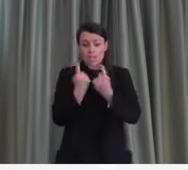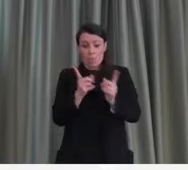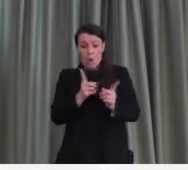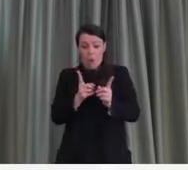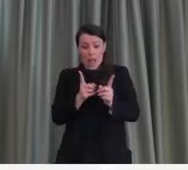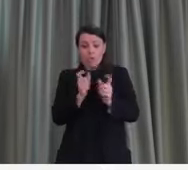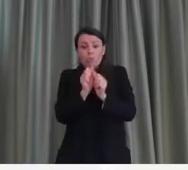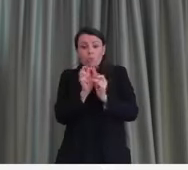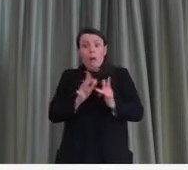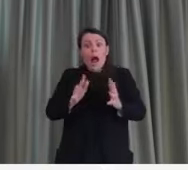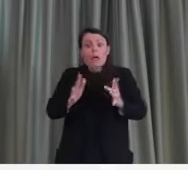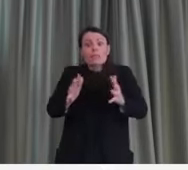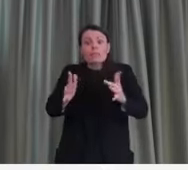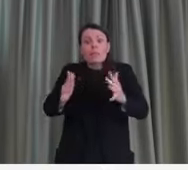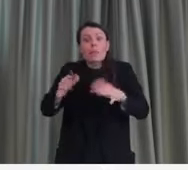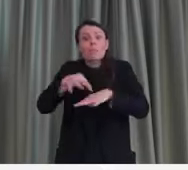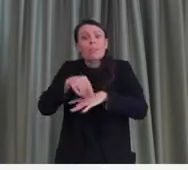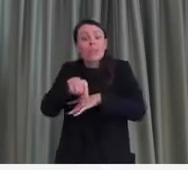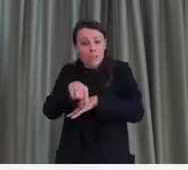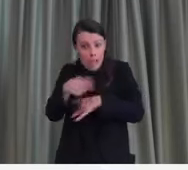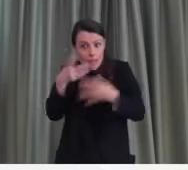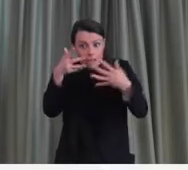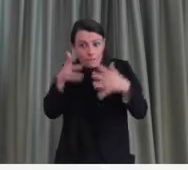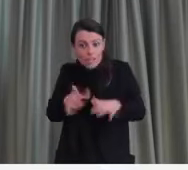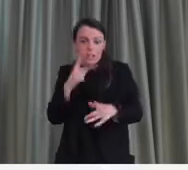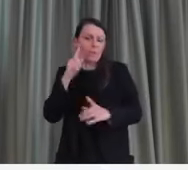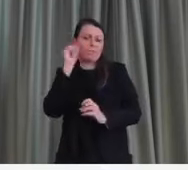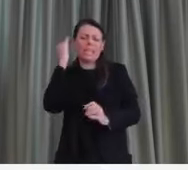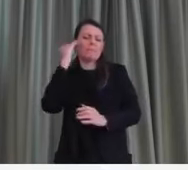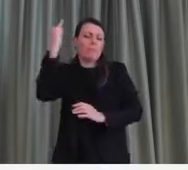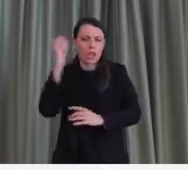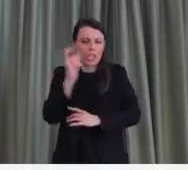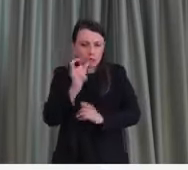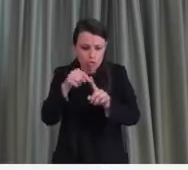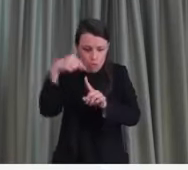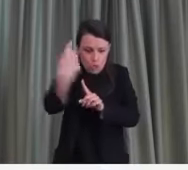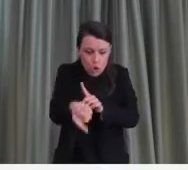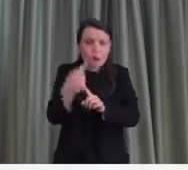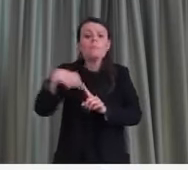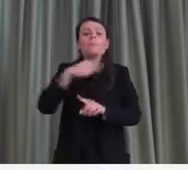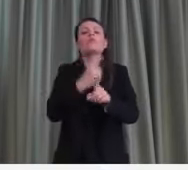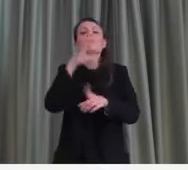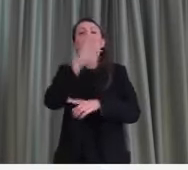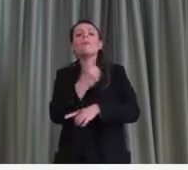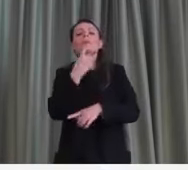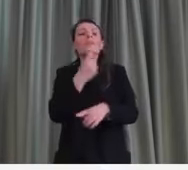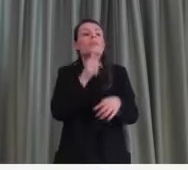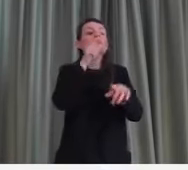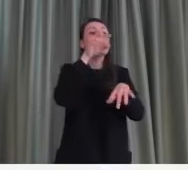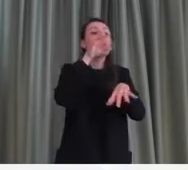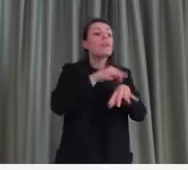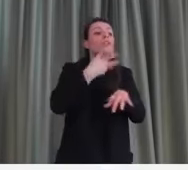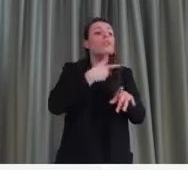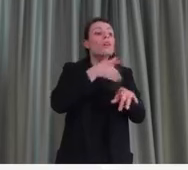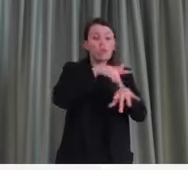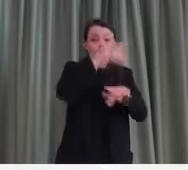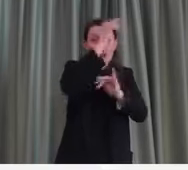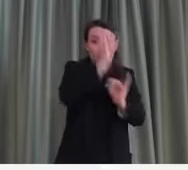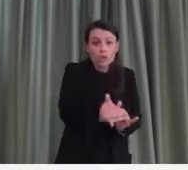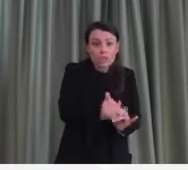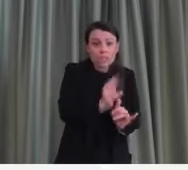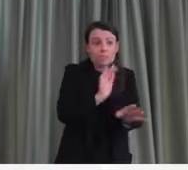immettiamo a giugno per capire chi l'ha contratto e ha superato il virus e chi no noi faremo sicuramente questo